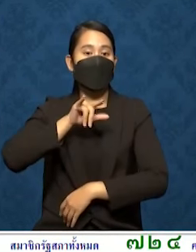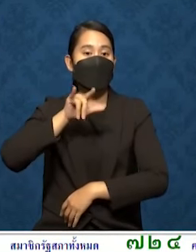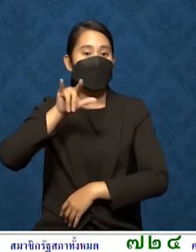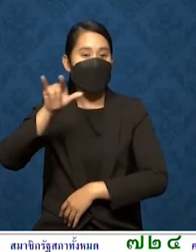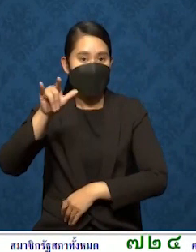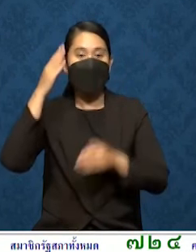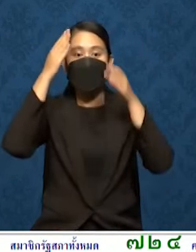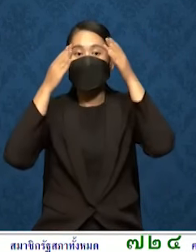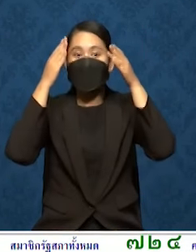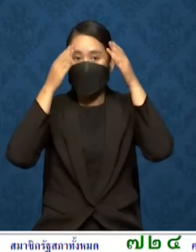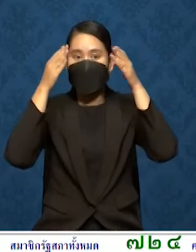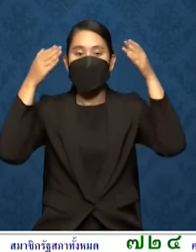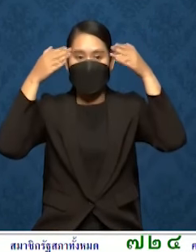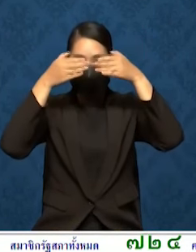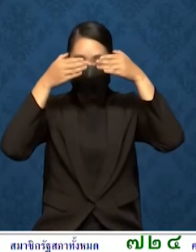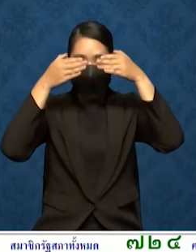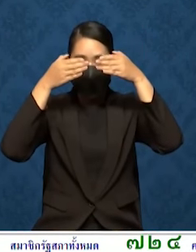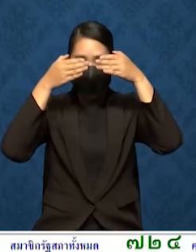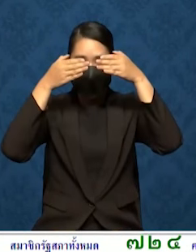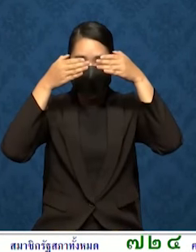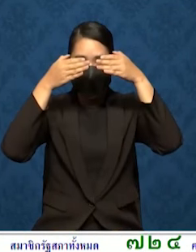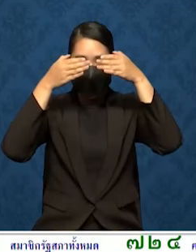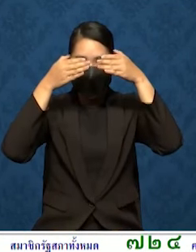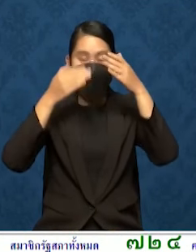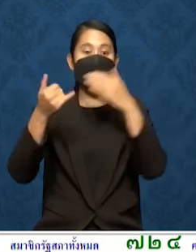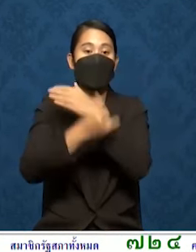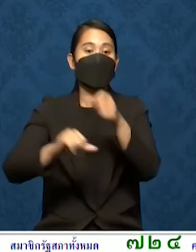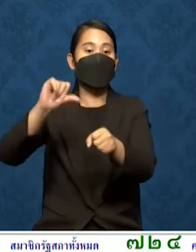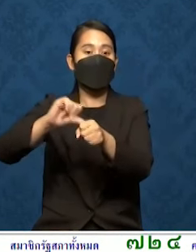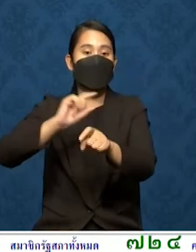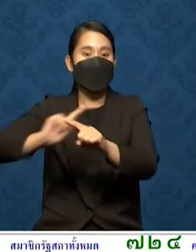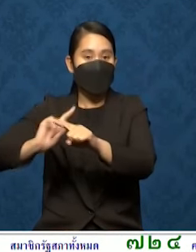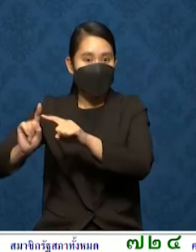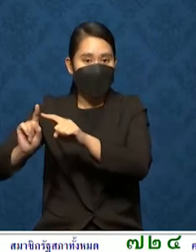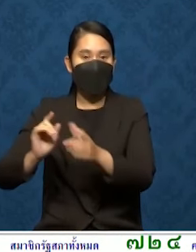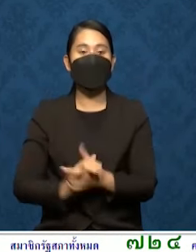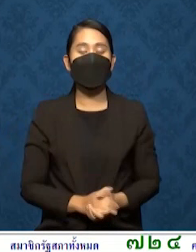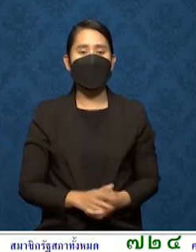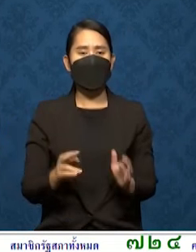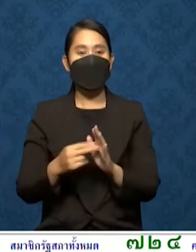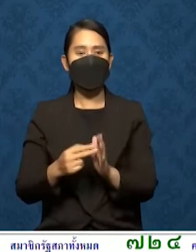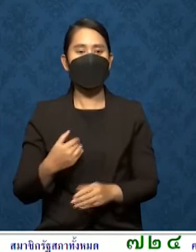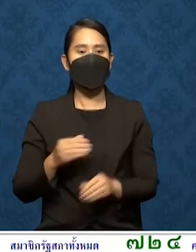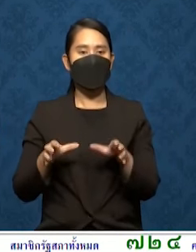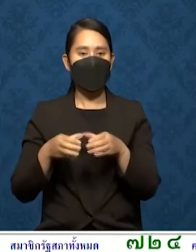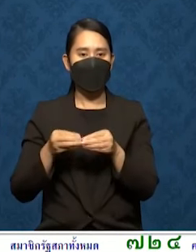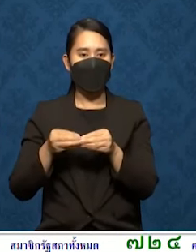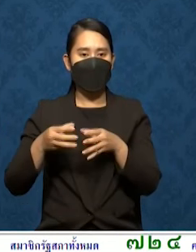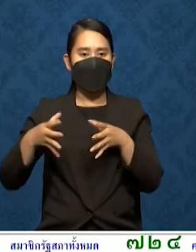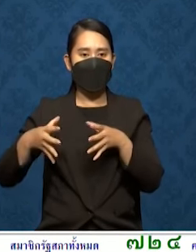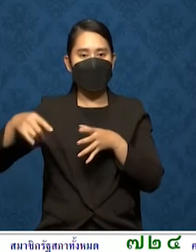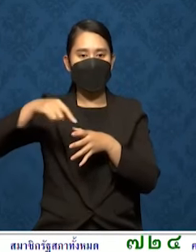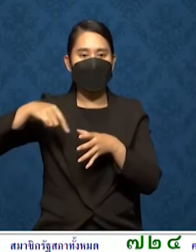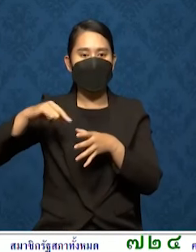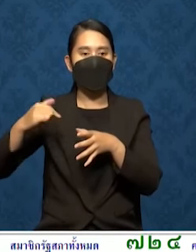ซียอินโดนีเซียแล้วก็ประเทศในตะวันออกกลางน่าจะมีจำนวนมากมากที่สุ